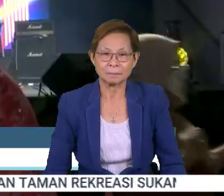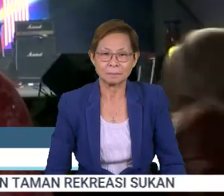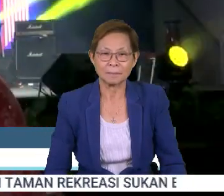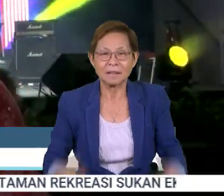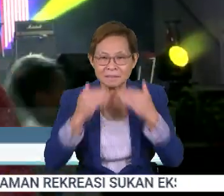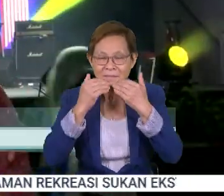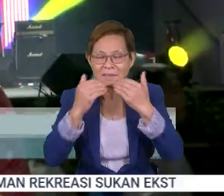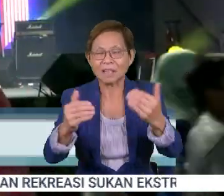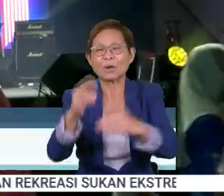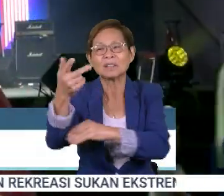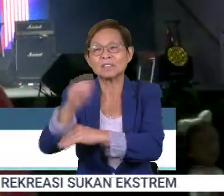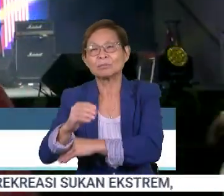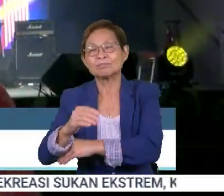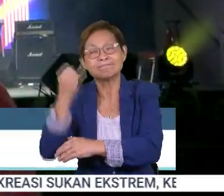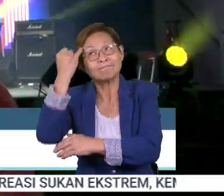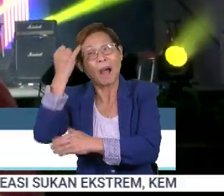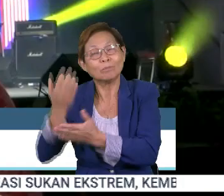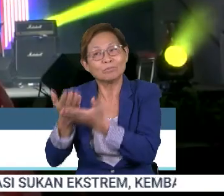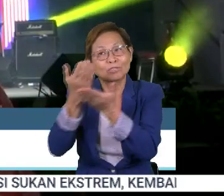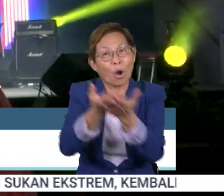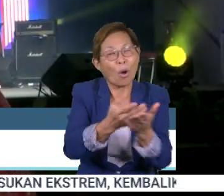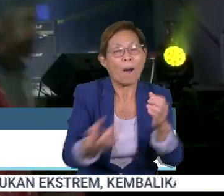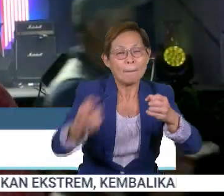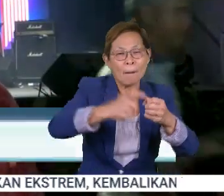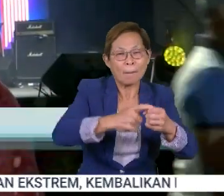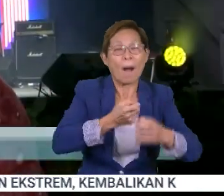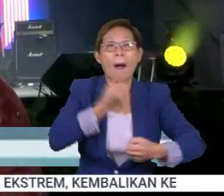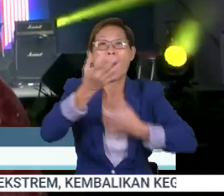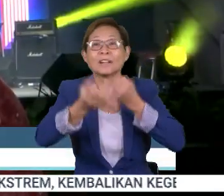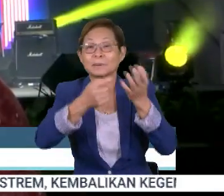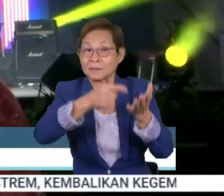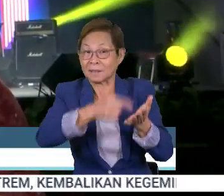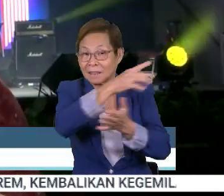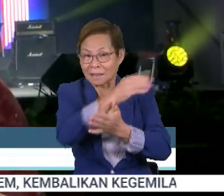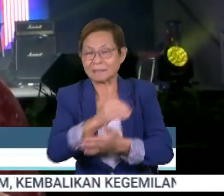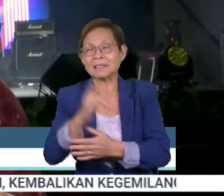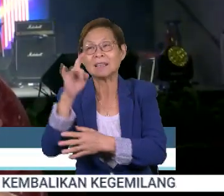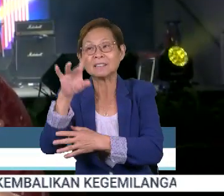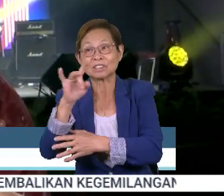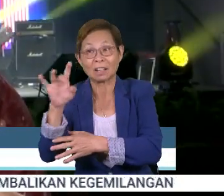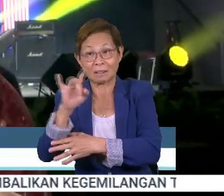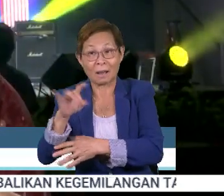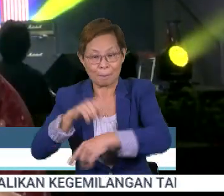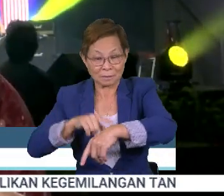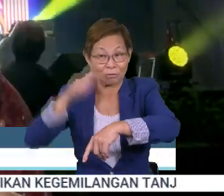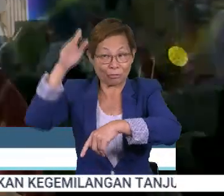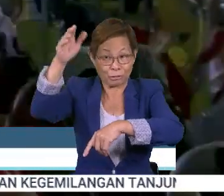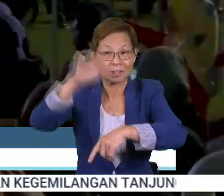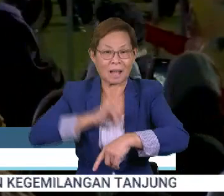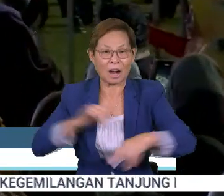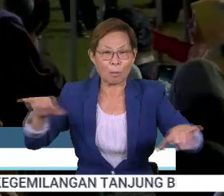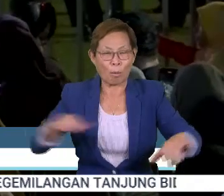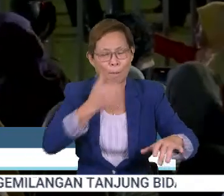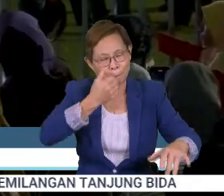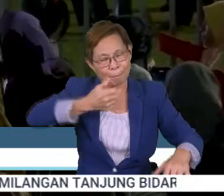Terima kasih juga RTM yang memberikan cadangan tentang pelaksanaan ekspresi ini, dan insyaAllah kita pada masa akan datang kita akan buat